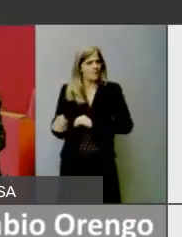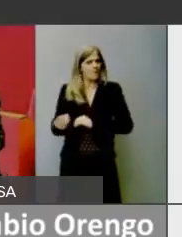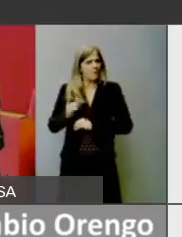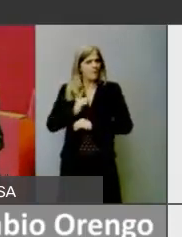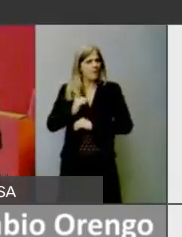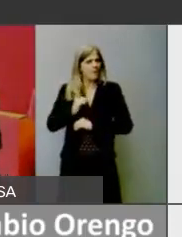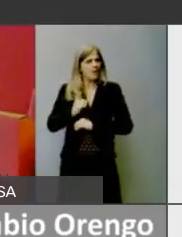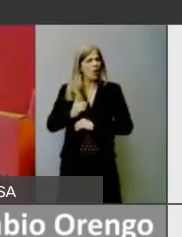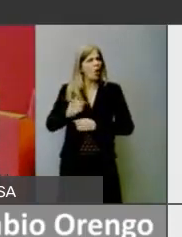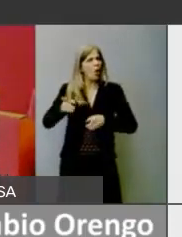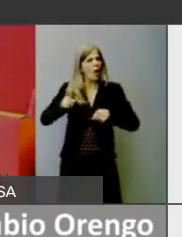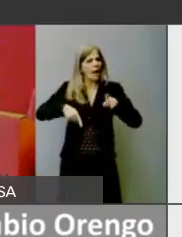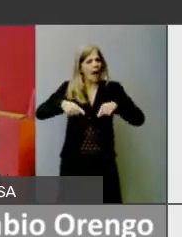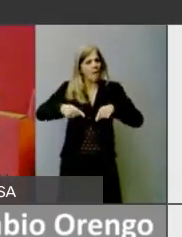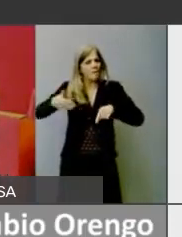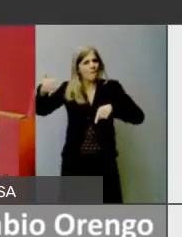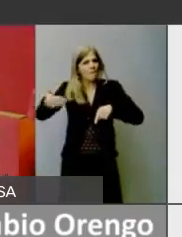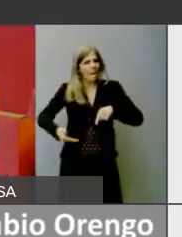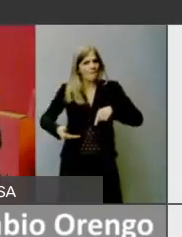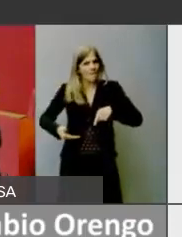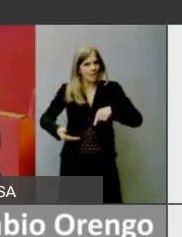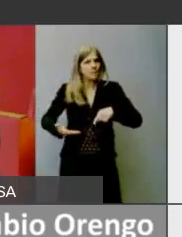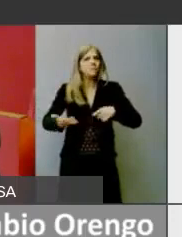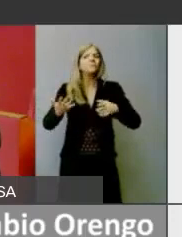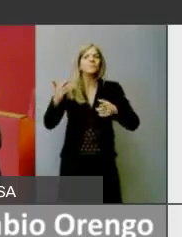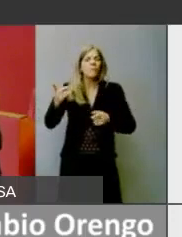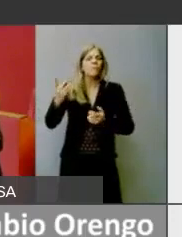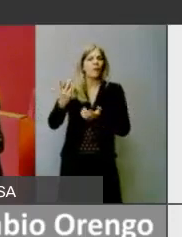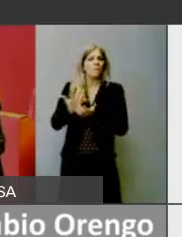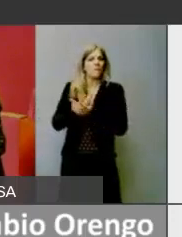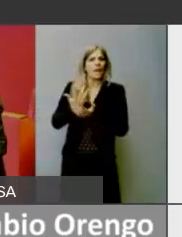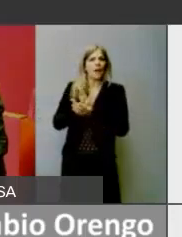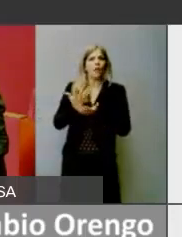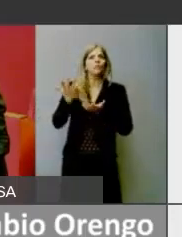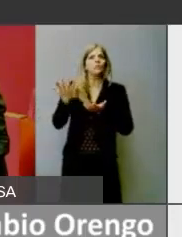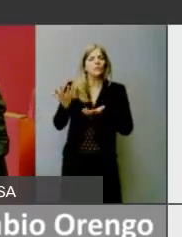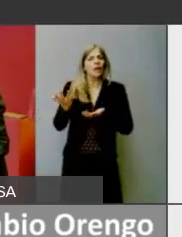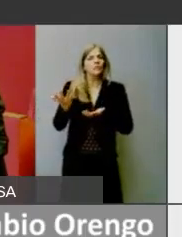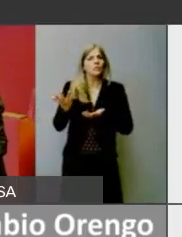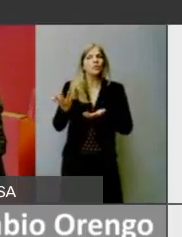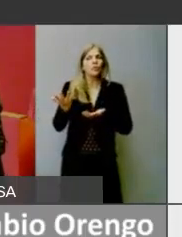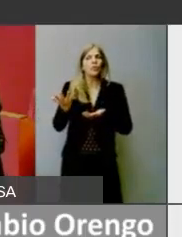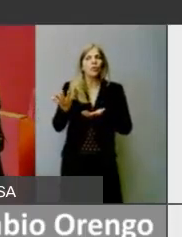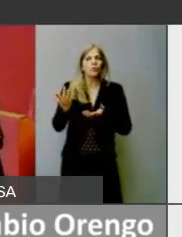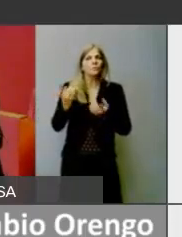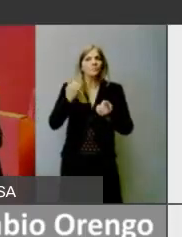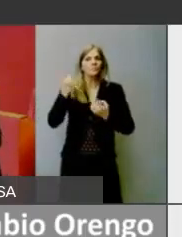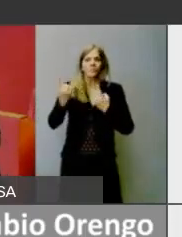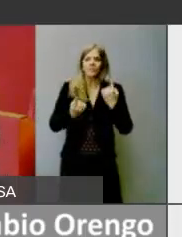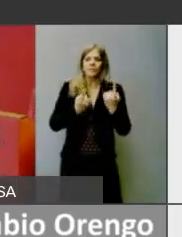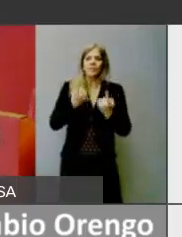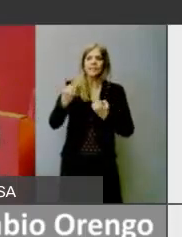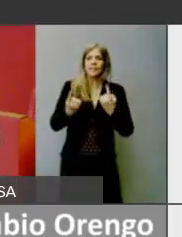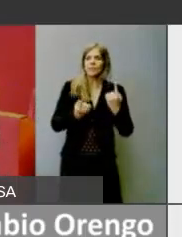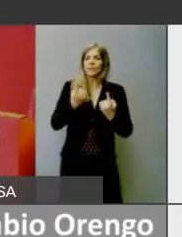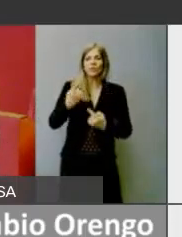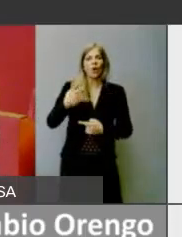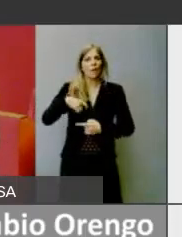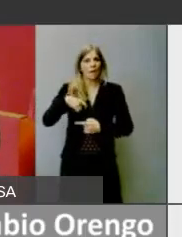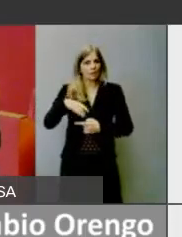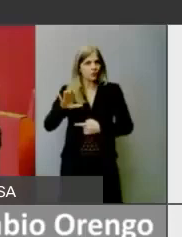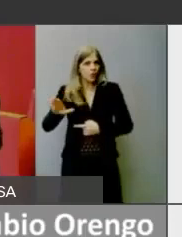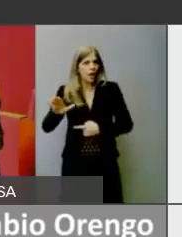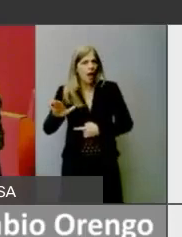parte della gamba, e mi raccontava un po', diciamo, il dramma anche non solo suo personale, ma